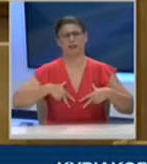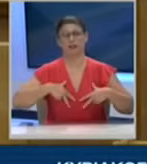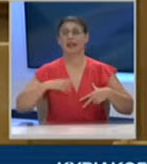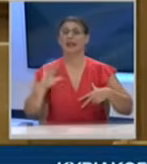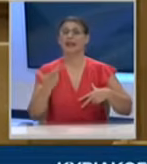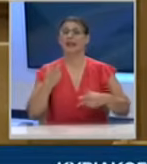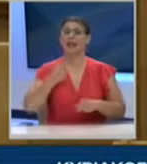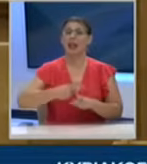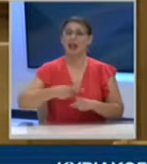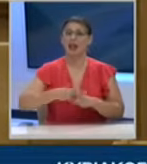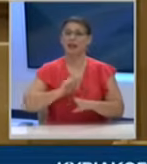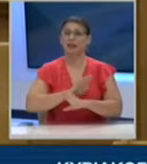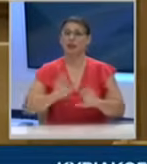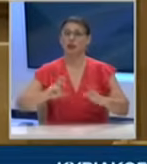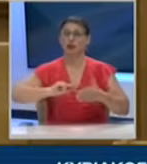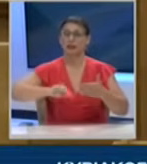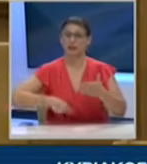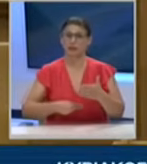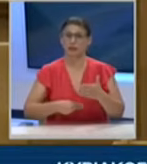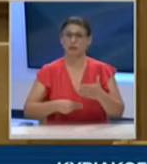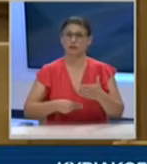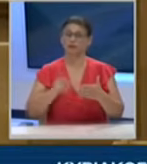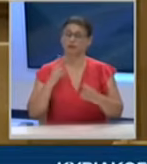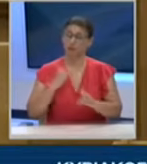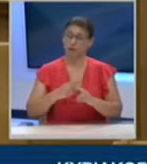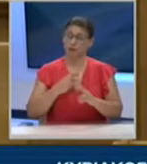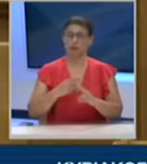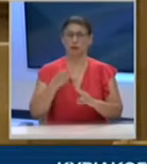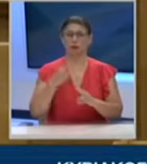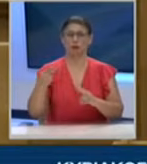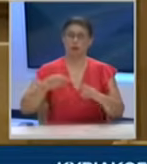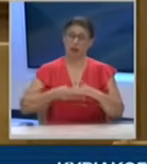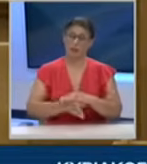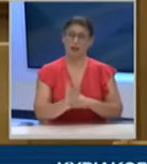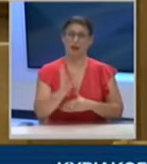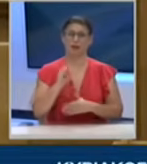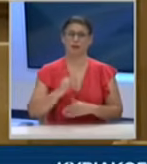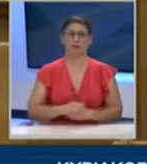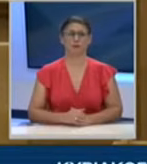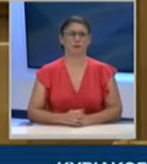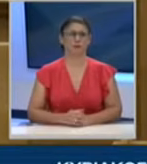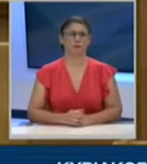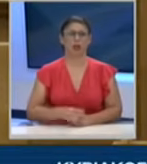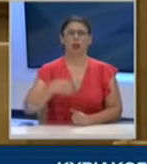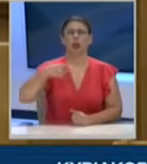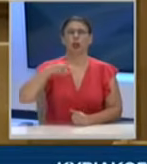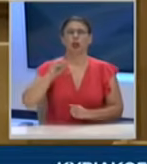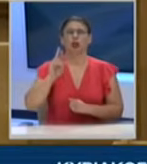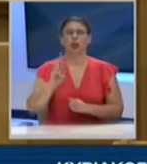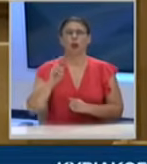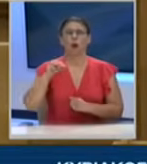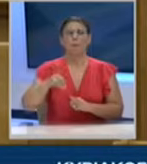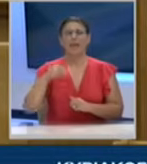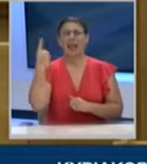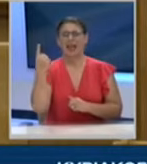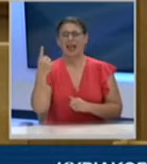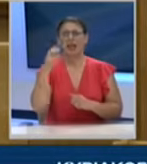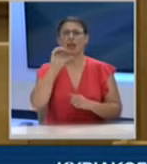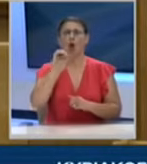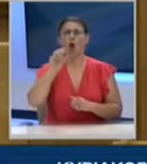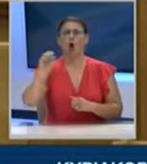Γιατί η Ελλάς τερματίζει τη σύμβαση, είναι πολύ σημαντικό το θέμα, το περάσουμε έτσι, τον Τόρμι 1 και τον Όσα. Για